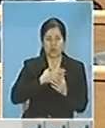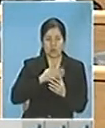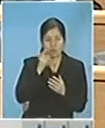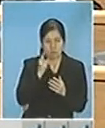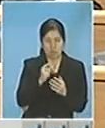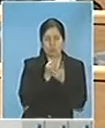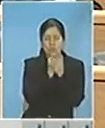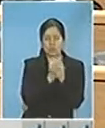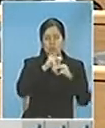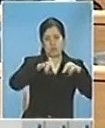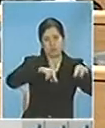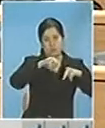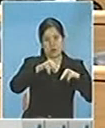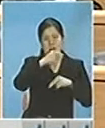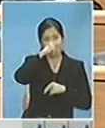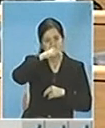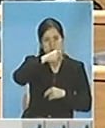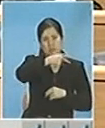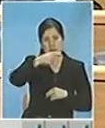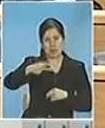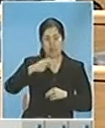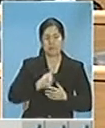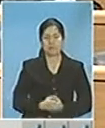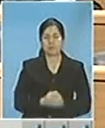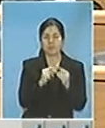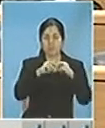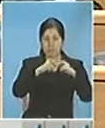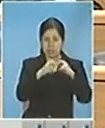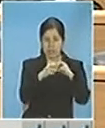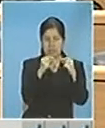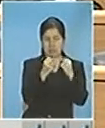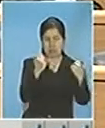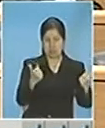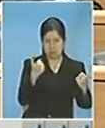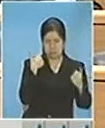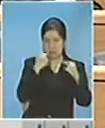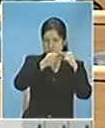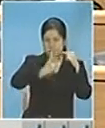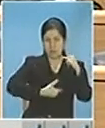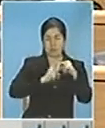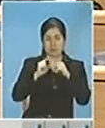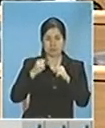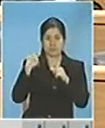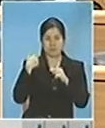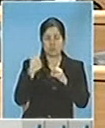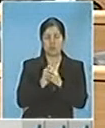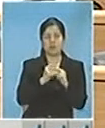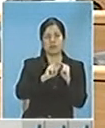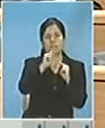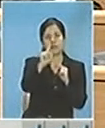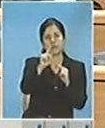ไว้ปัญหาเฉพาะหน้าในด้านรักษาภาษานี้ก็มีหลายประการประการแรก